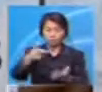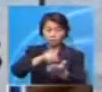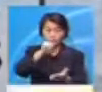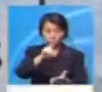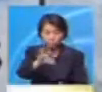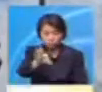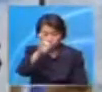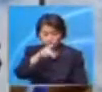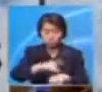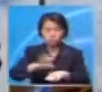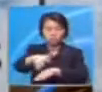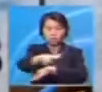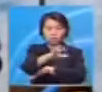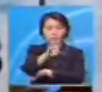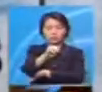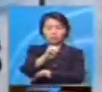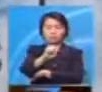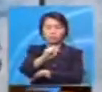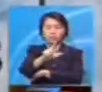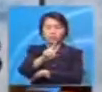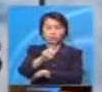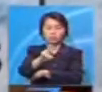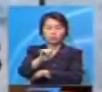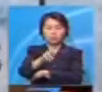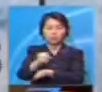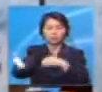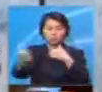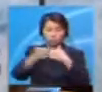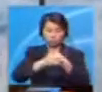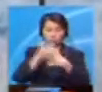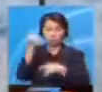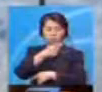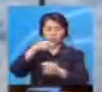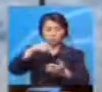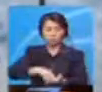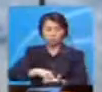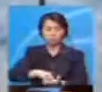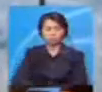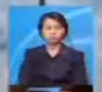ditemui di perairan mauricius akan dibawa pulang hari ini